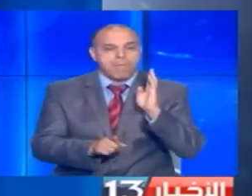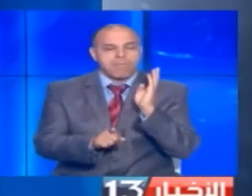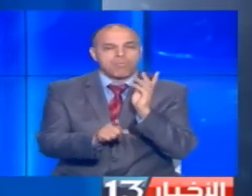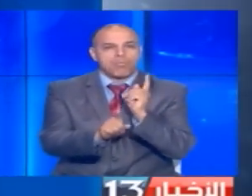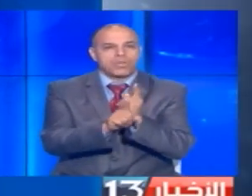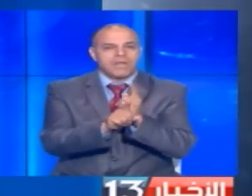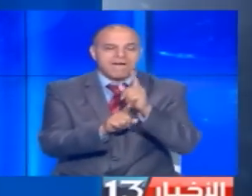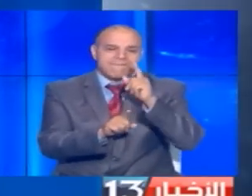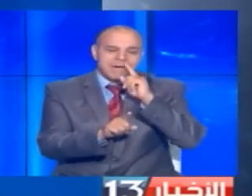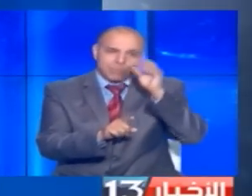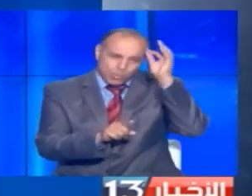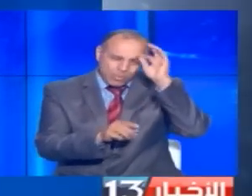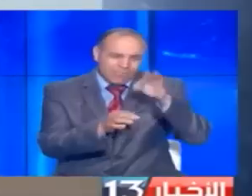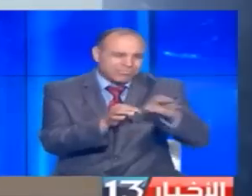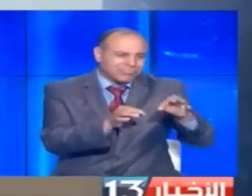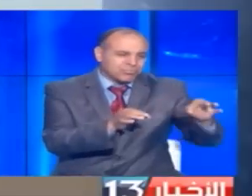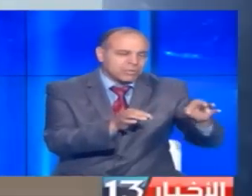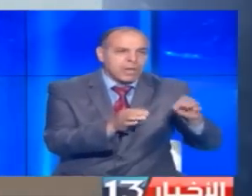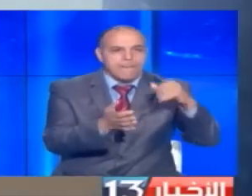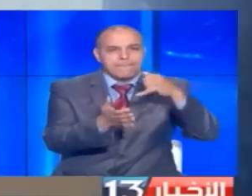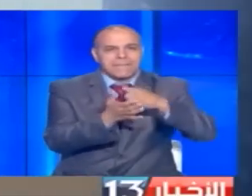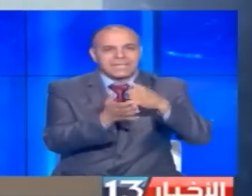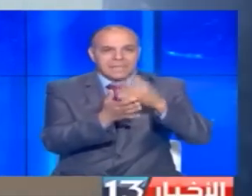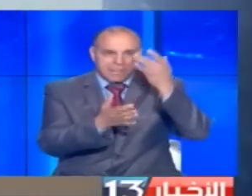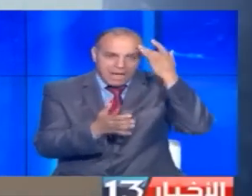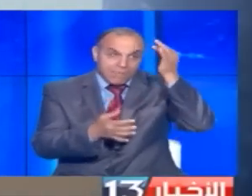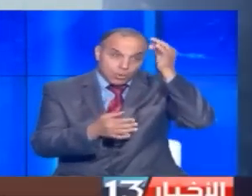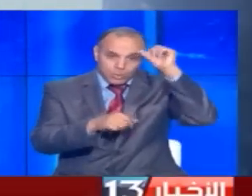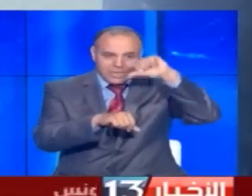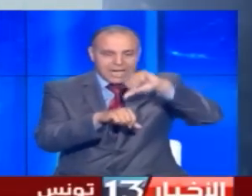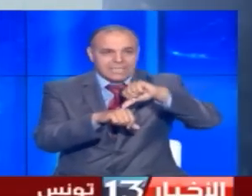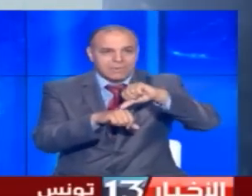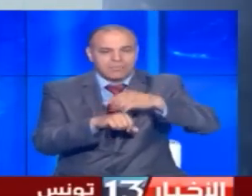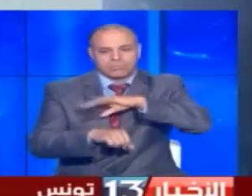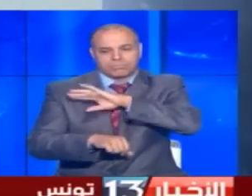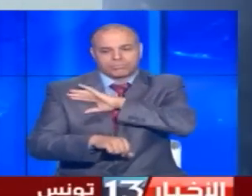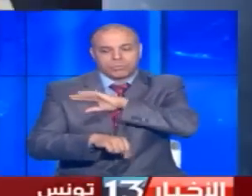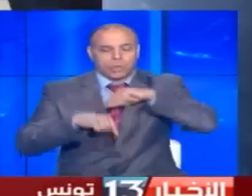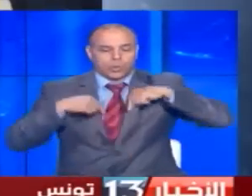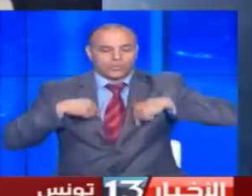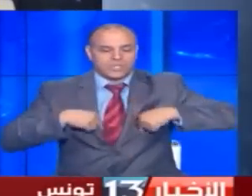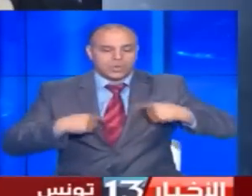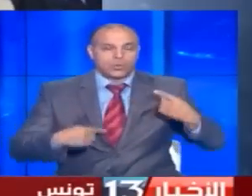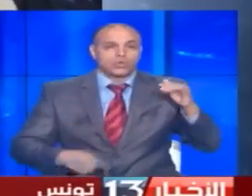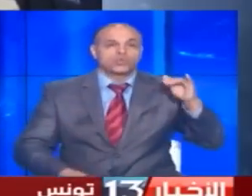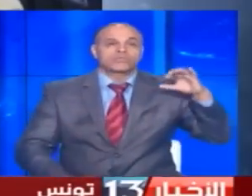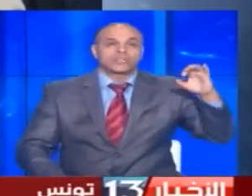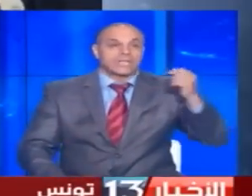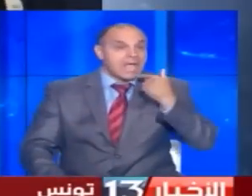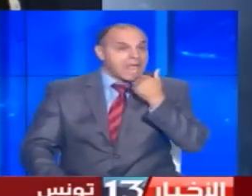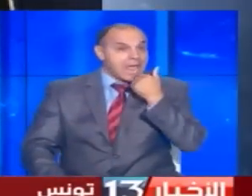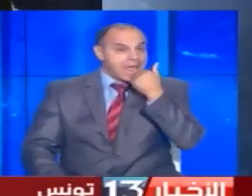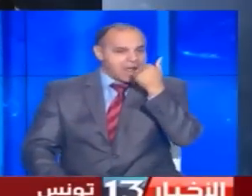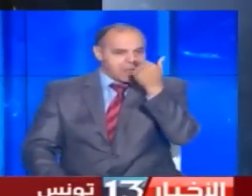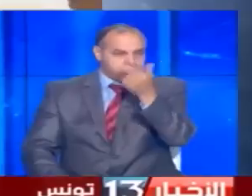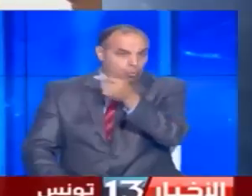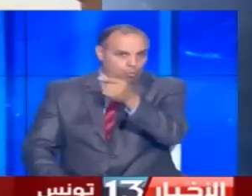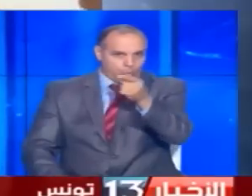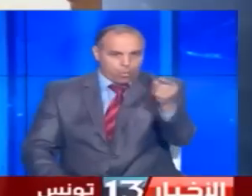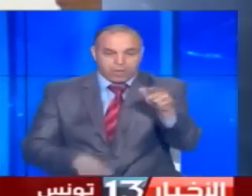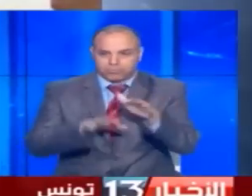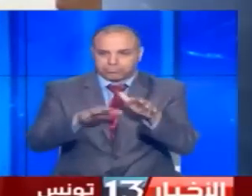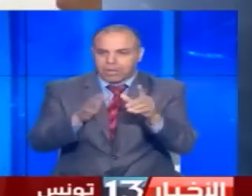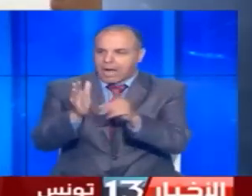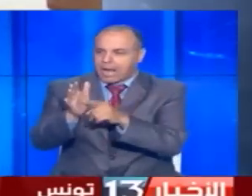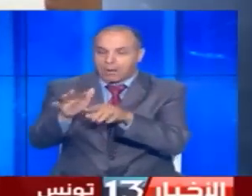الوطني للمرأة في الوسط الريفي بمدينة الثقافة بتونس العاصمة بإشراف رئيس الحكومة يوسف الشاهد، الذي أعلن عن اتخاذ